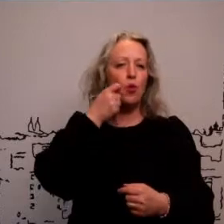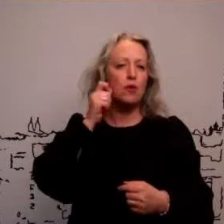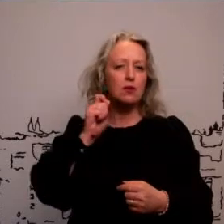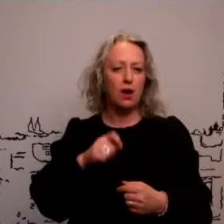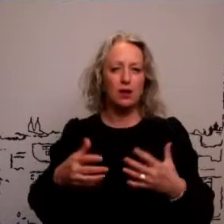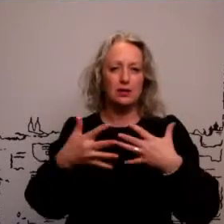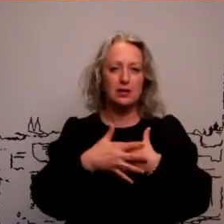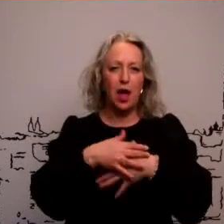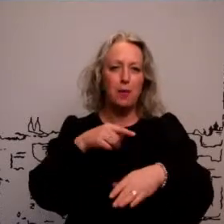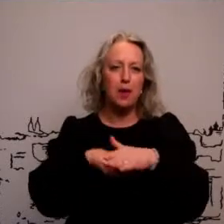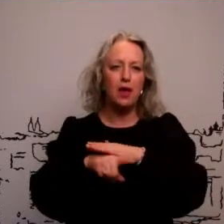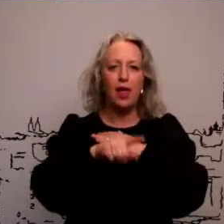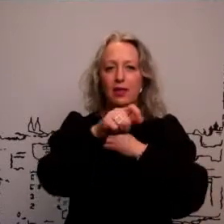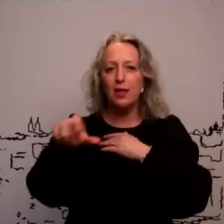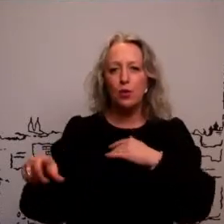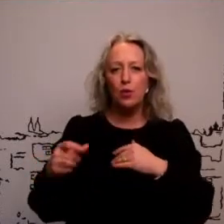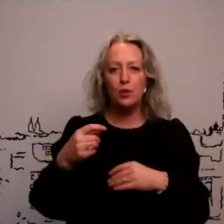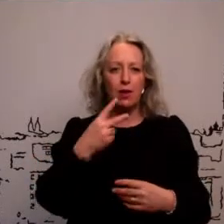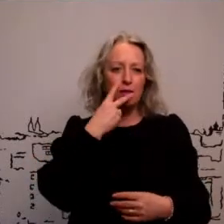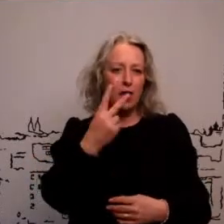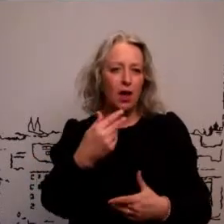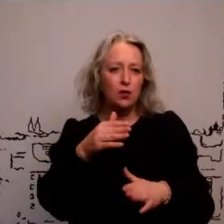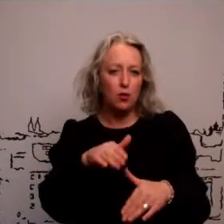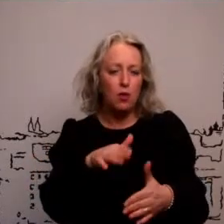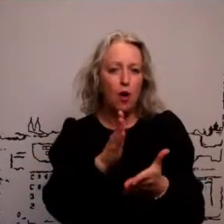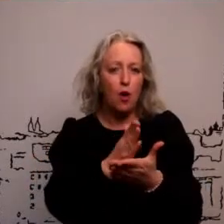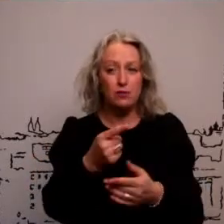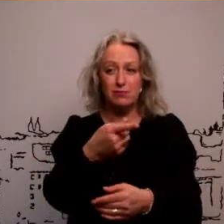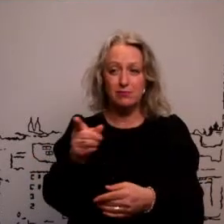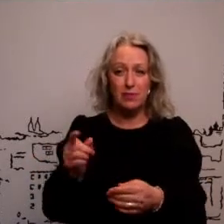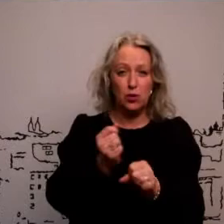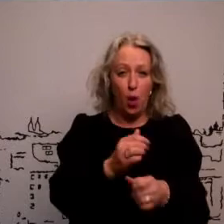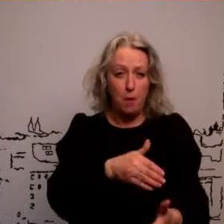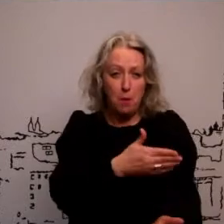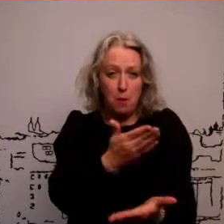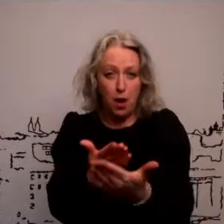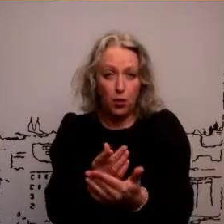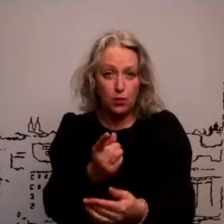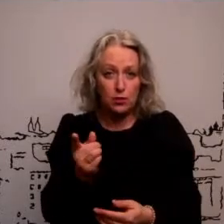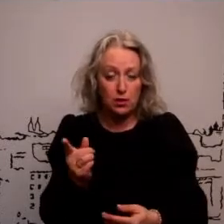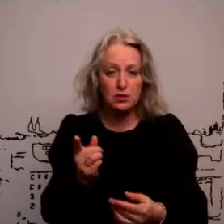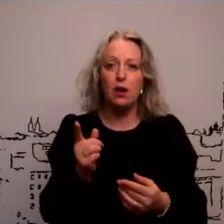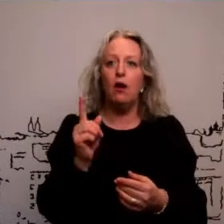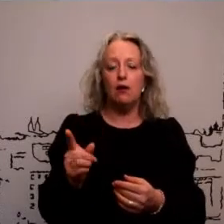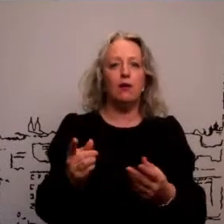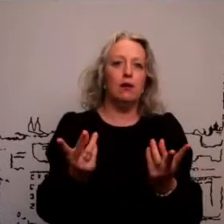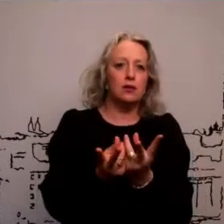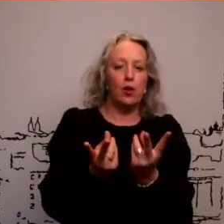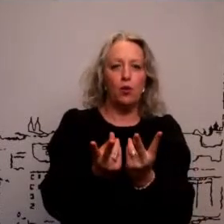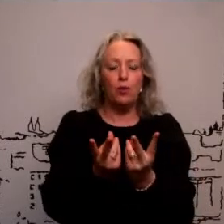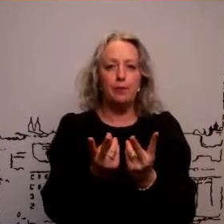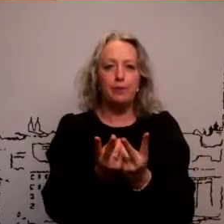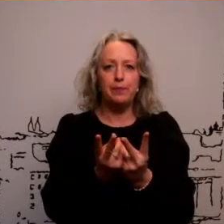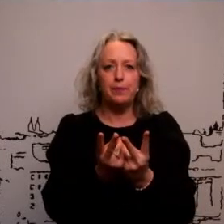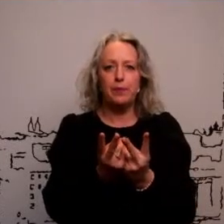siis noh, mida on juba näha, neile pakutakse tööd ja sageli sellises kombinatsioonis, et kuna see